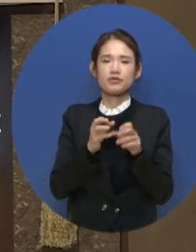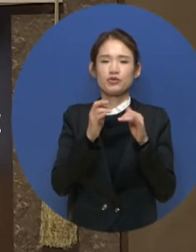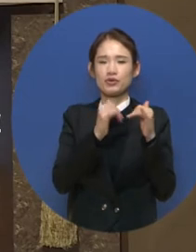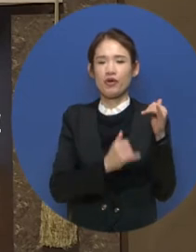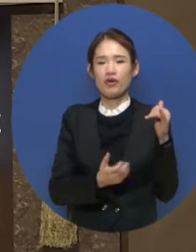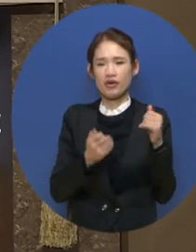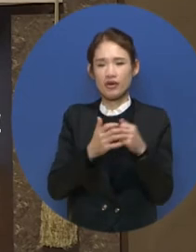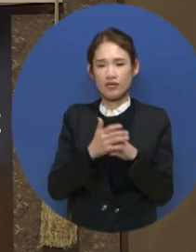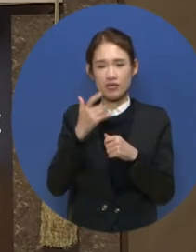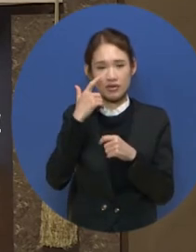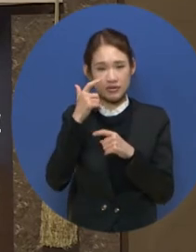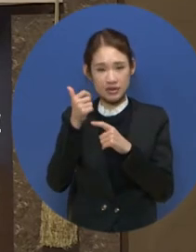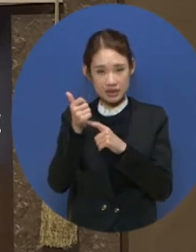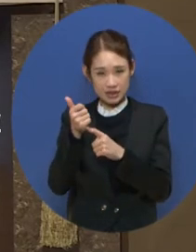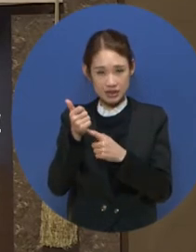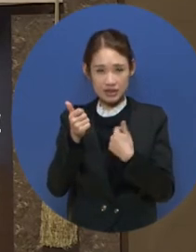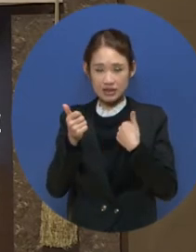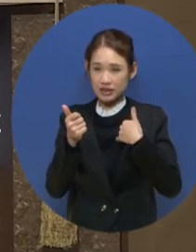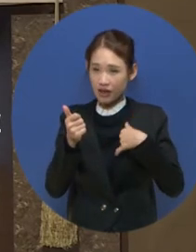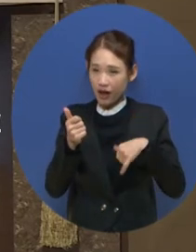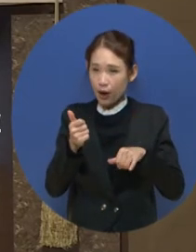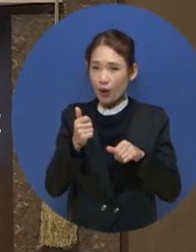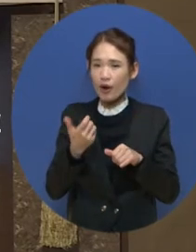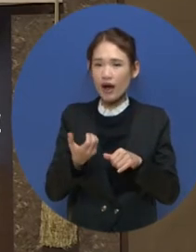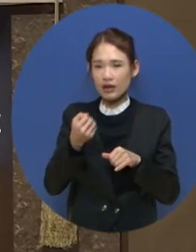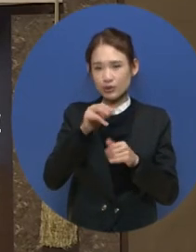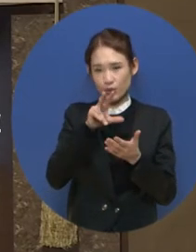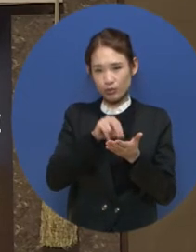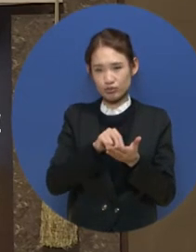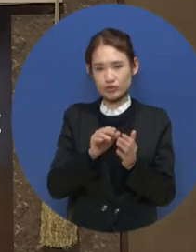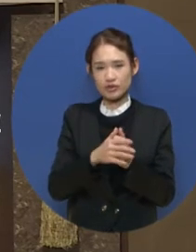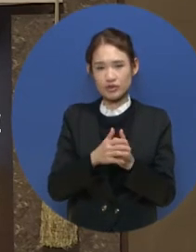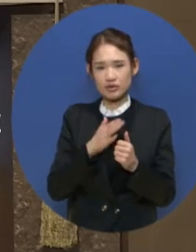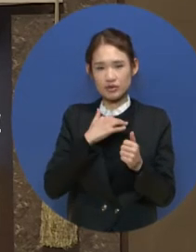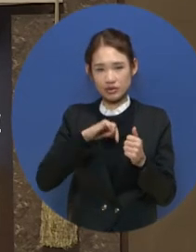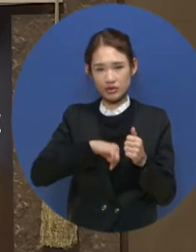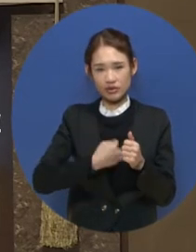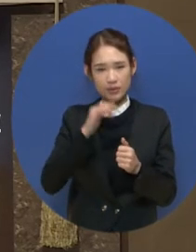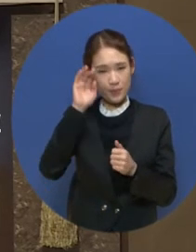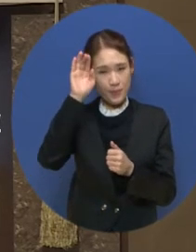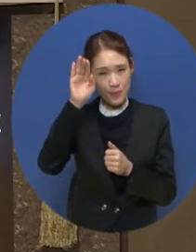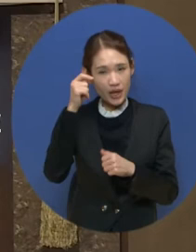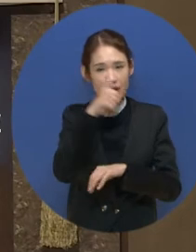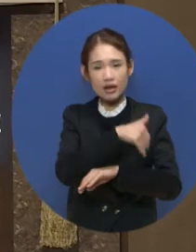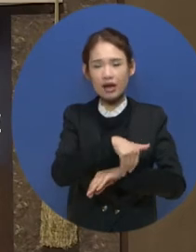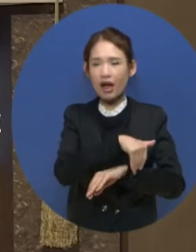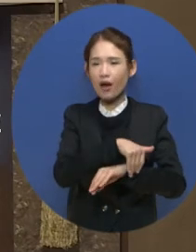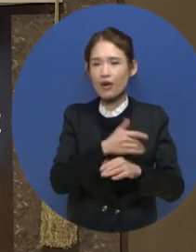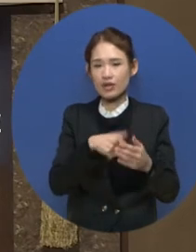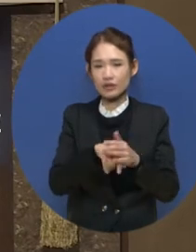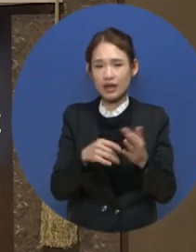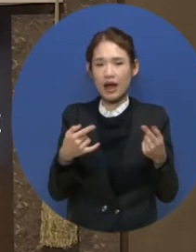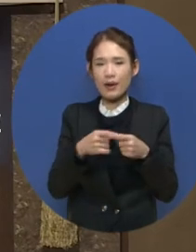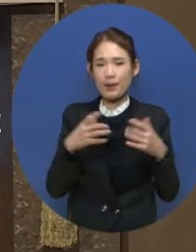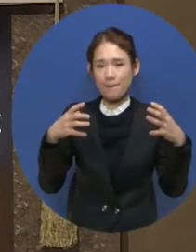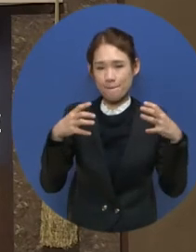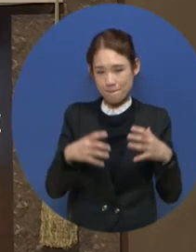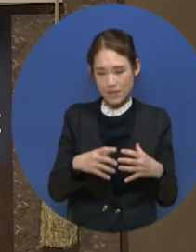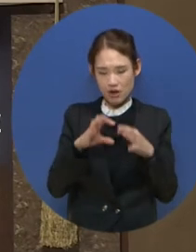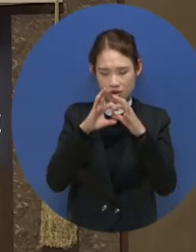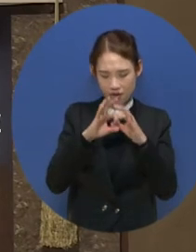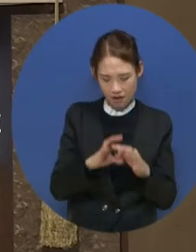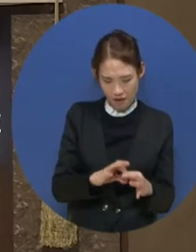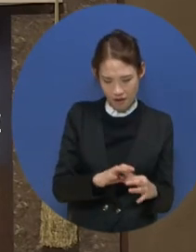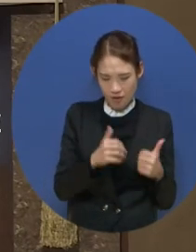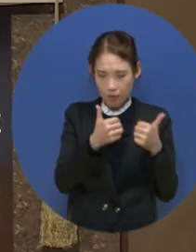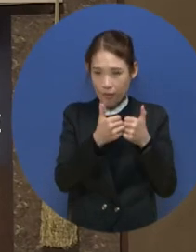갖고 아버님 들이 자기 자녀의 문제 그 다음에 자신의 미래를 설계하기 위해서 함께 모여서 계속 이렇게